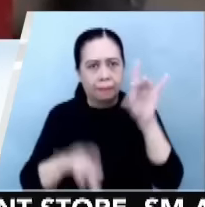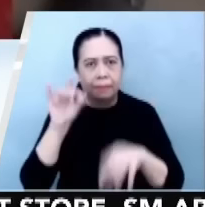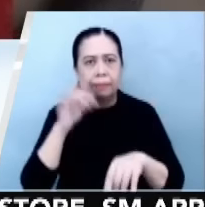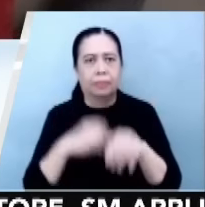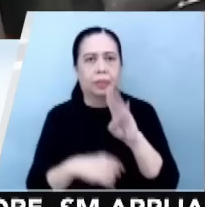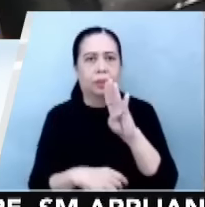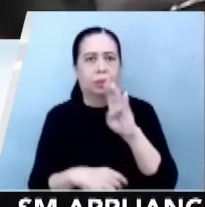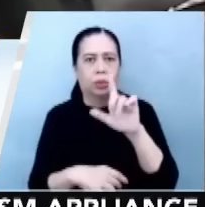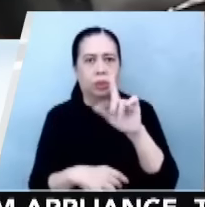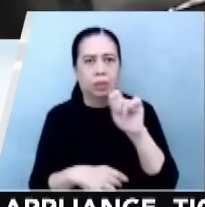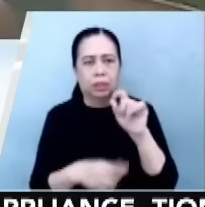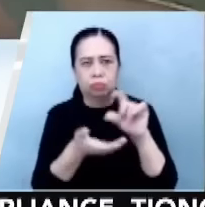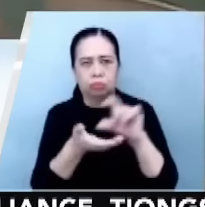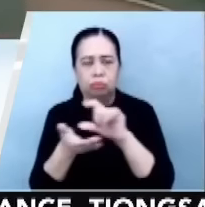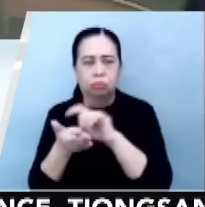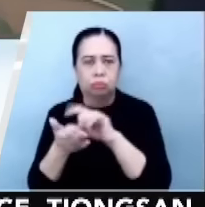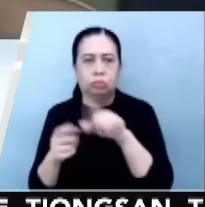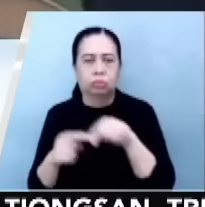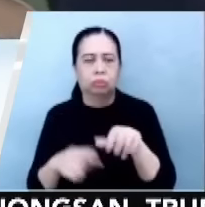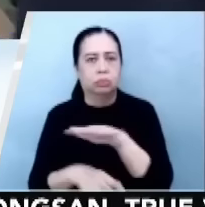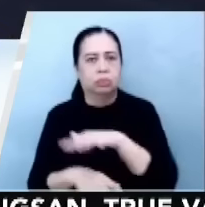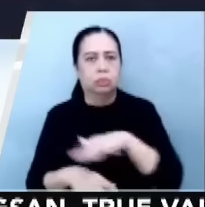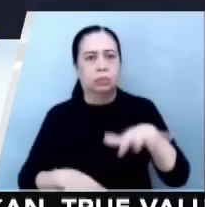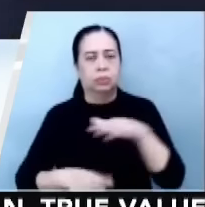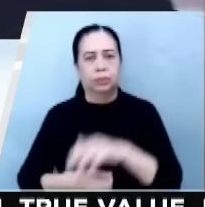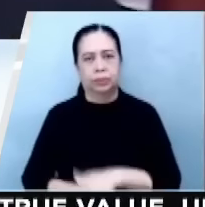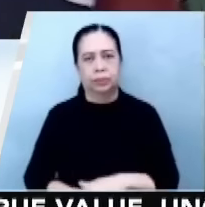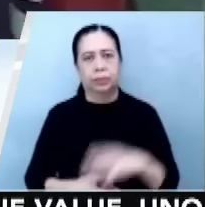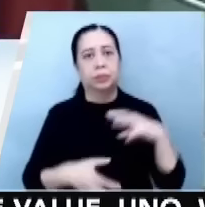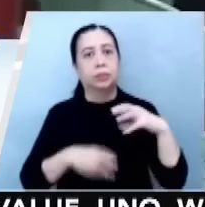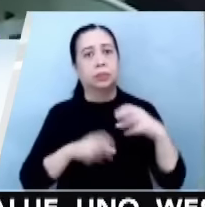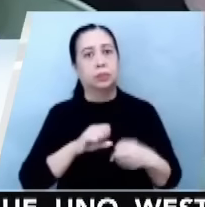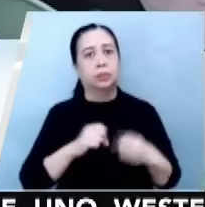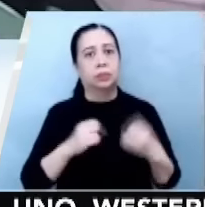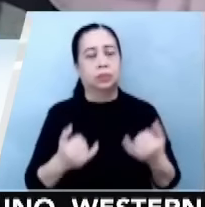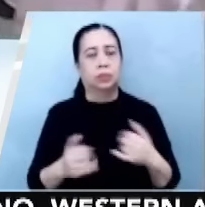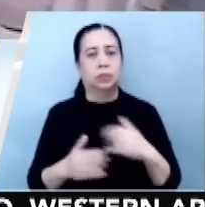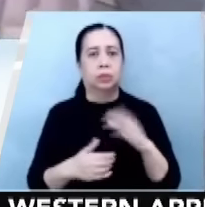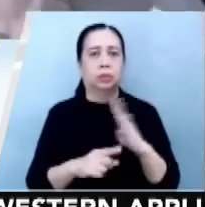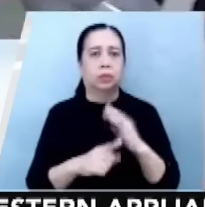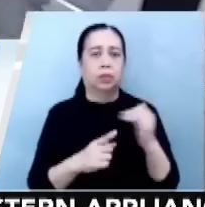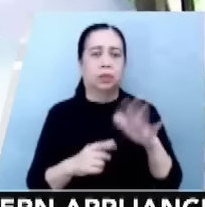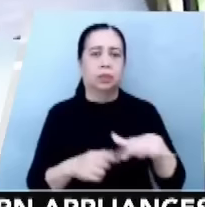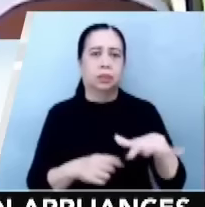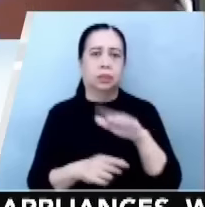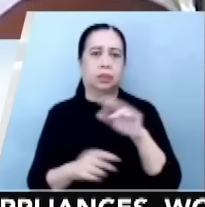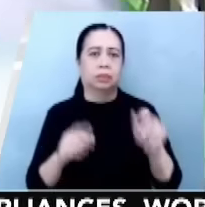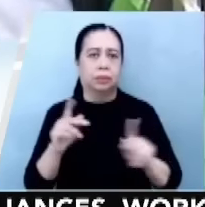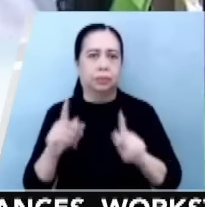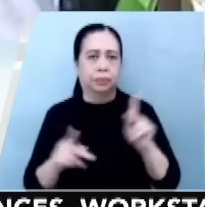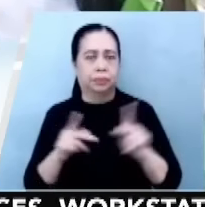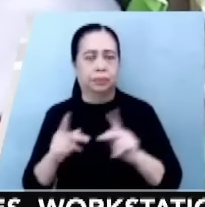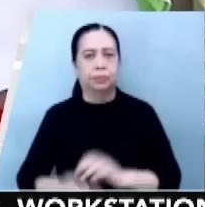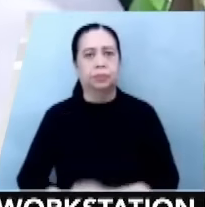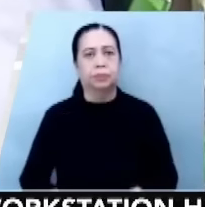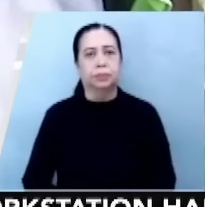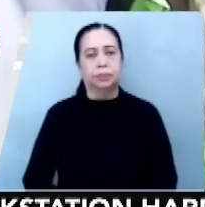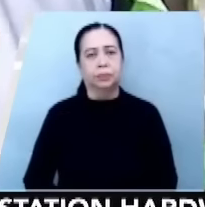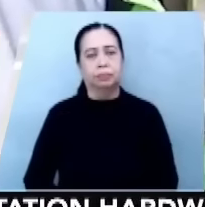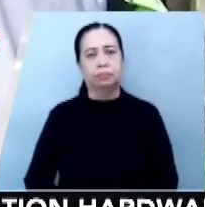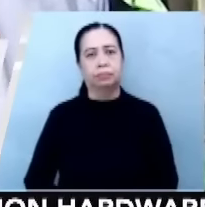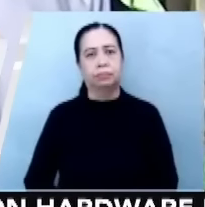nakuha sa paligid ng barangay hall. Nagluluksa ang mga kabarangay ni Kapitan Lumbang. Nakita ko siya rito na kailan.